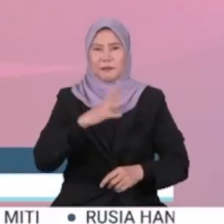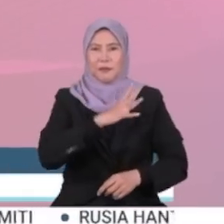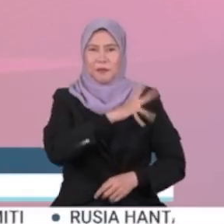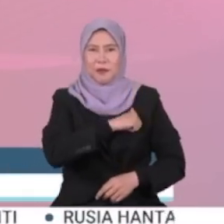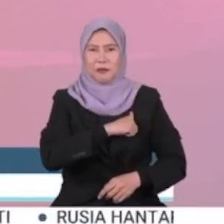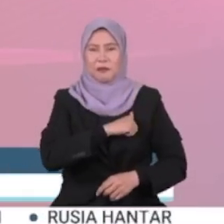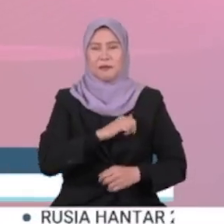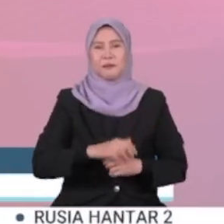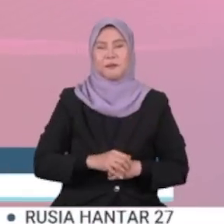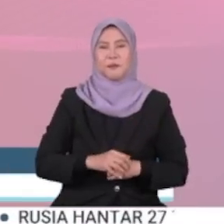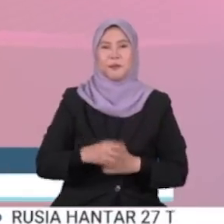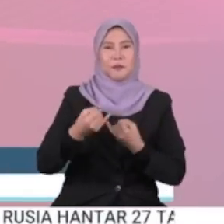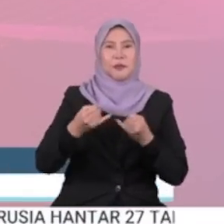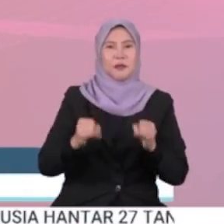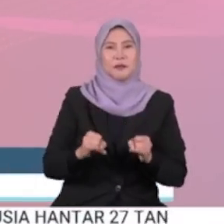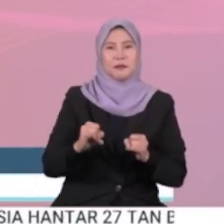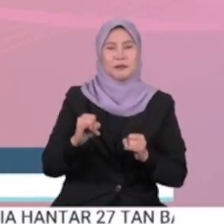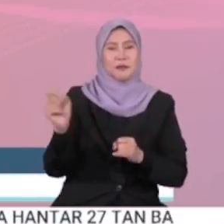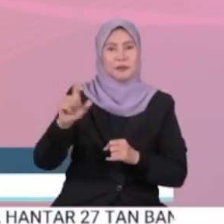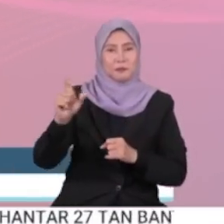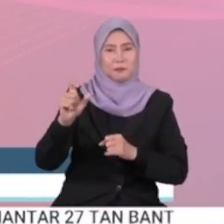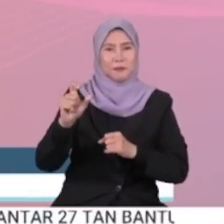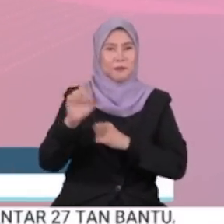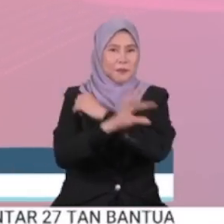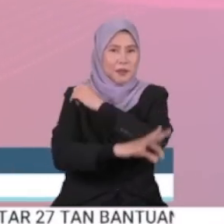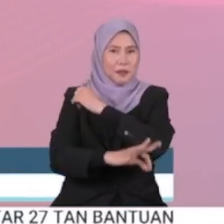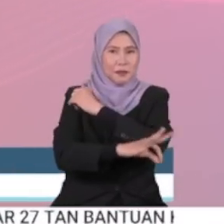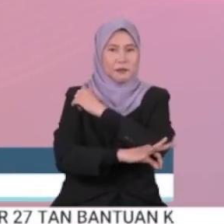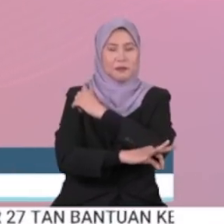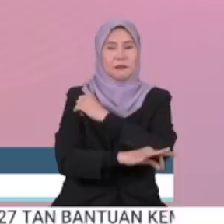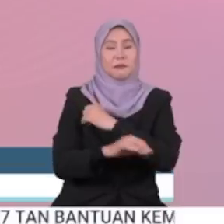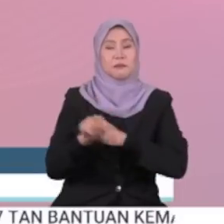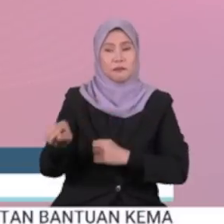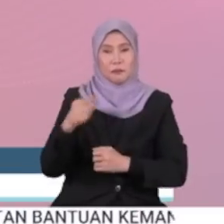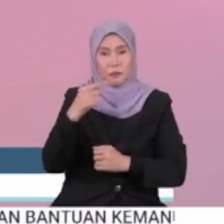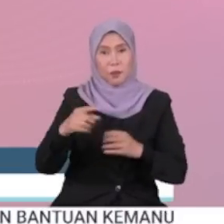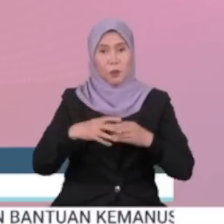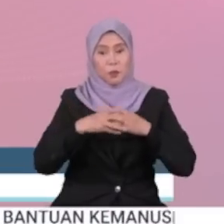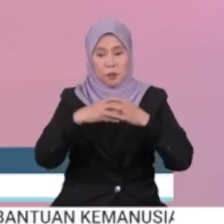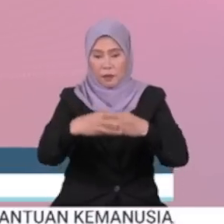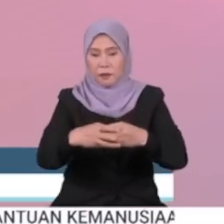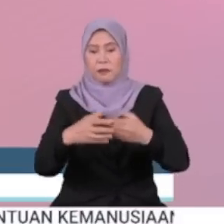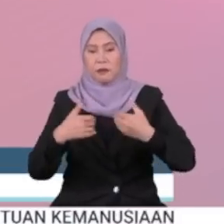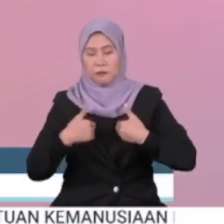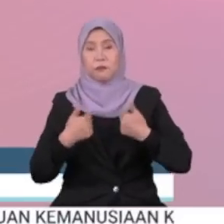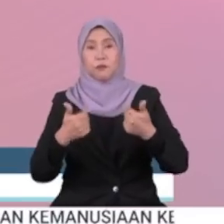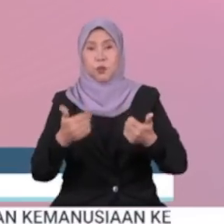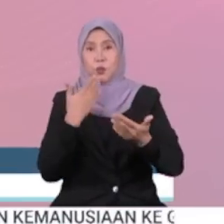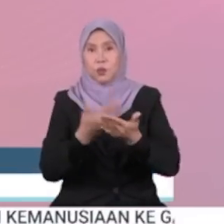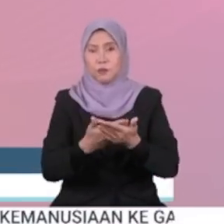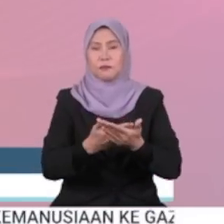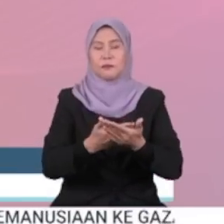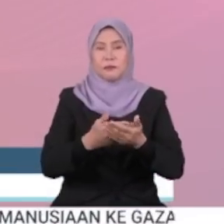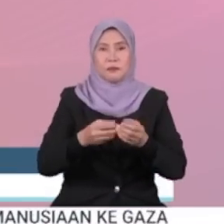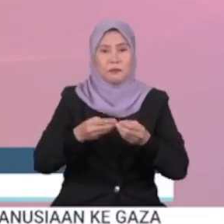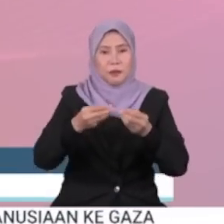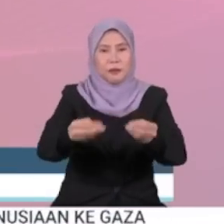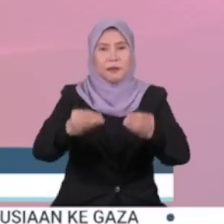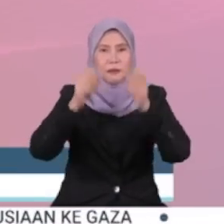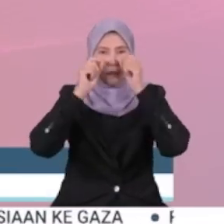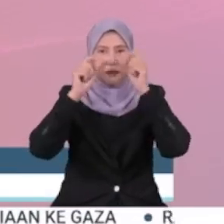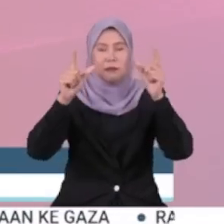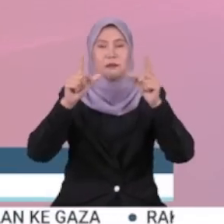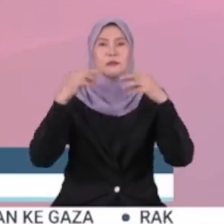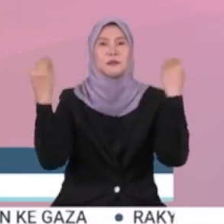pengarah Jabatan Hal Ehwal Agama Islam Negeri Sembilan, Jehins, Datuk Muhammad Zaidi Ramli, kumpulan berkenaan mempunyai kapasiti besar untuk memberi kesedaran